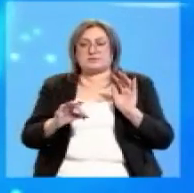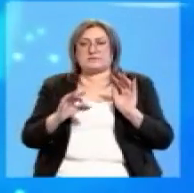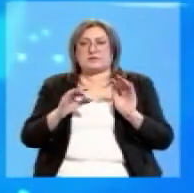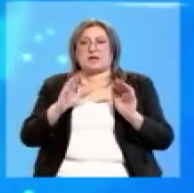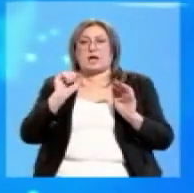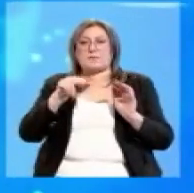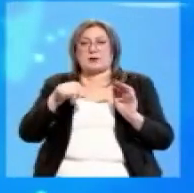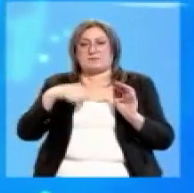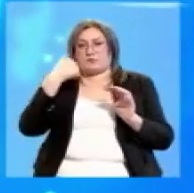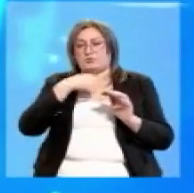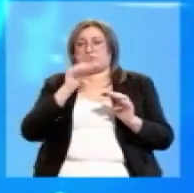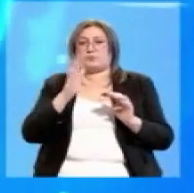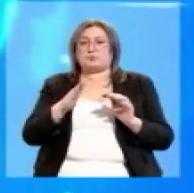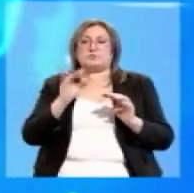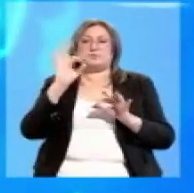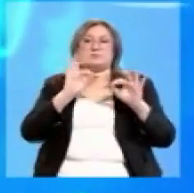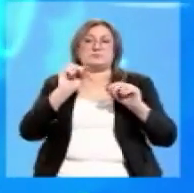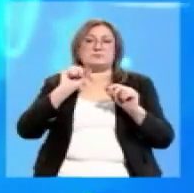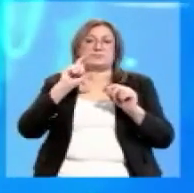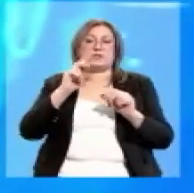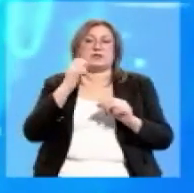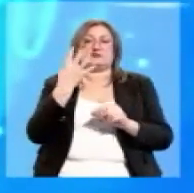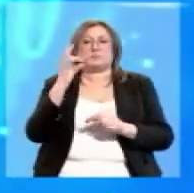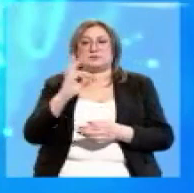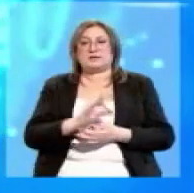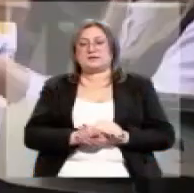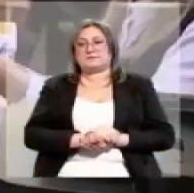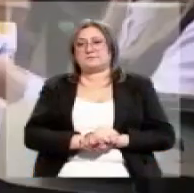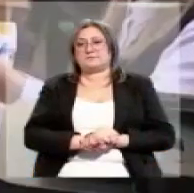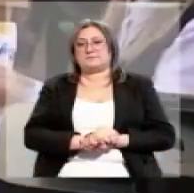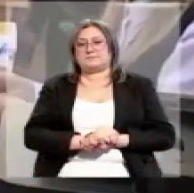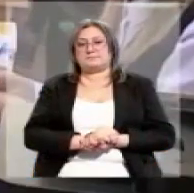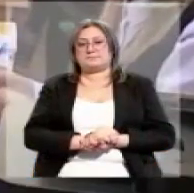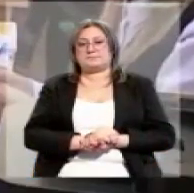апрелю этого года они будут проиндексированы на 4%. Подробности.